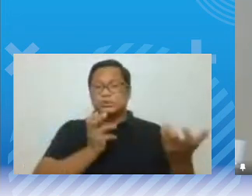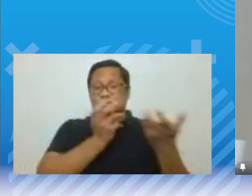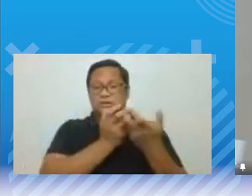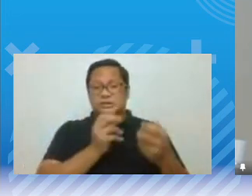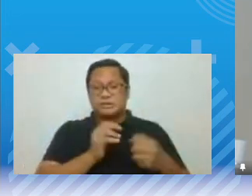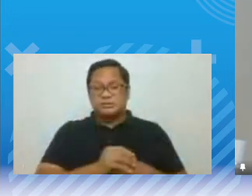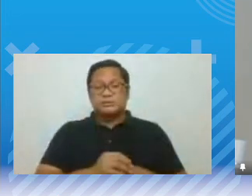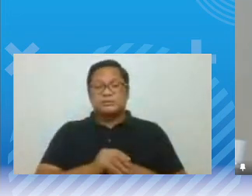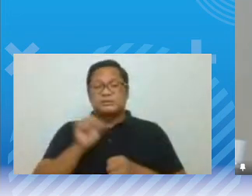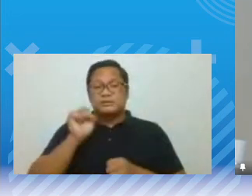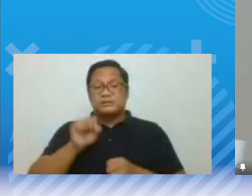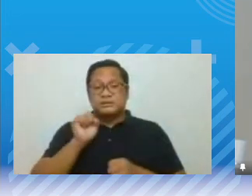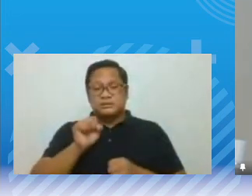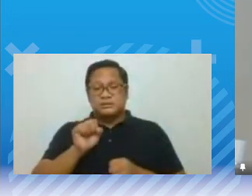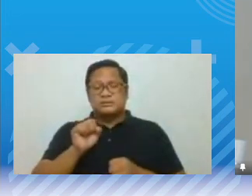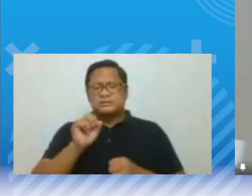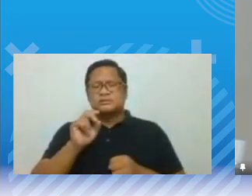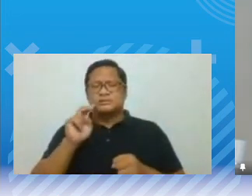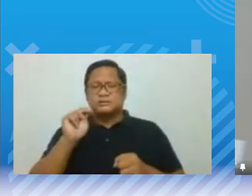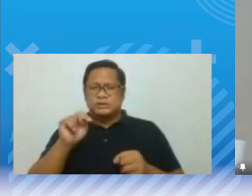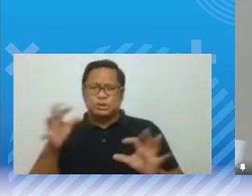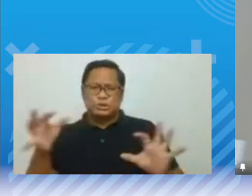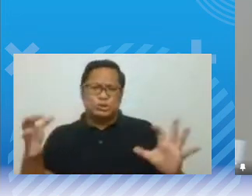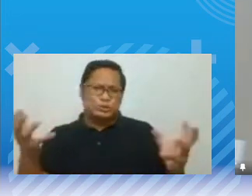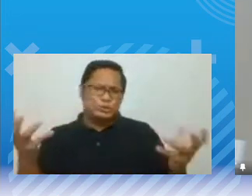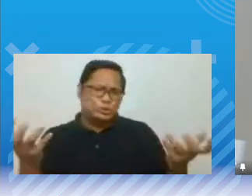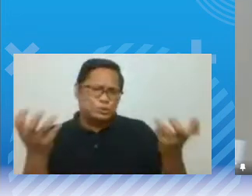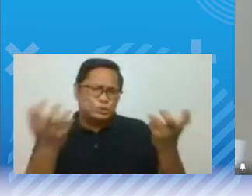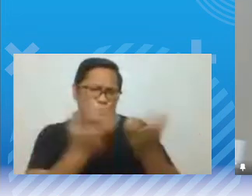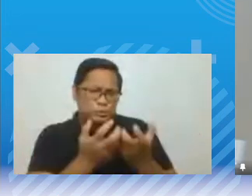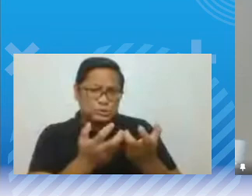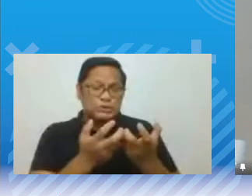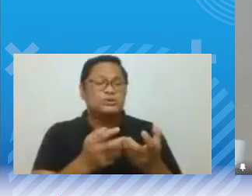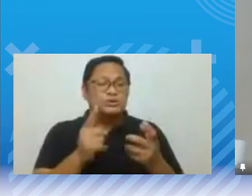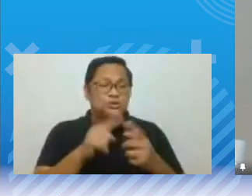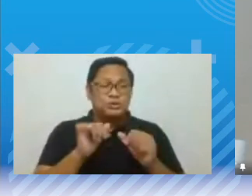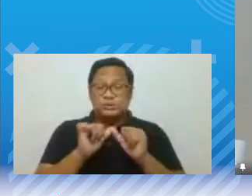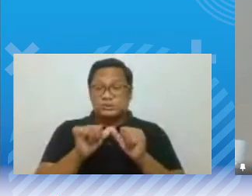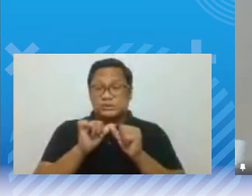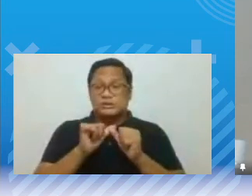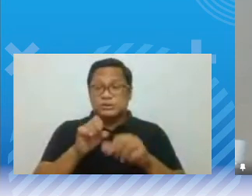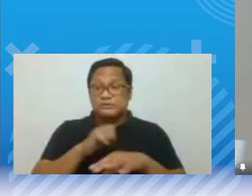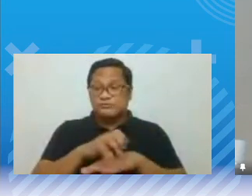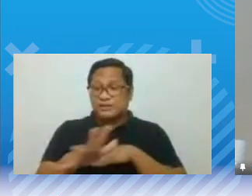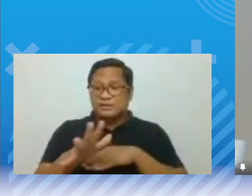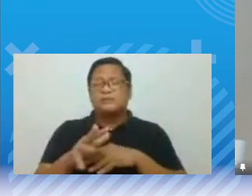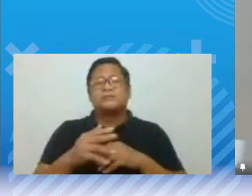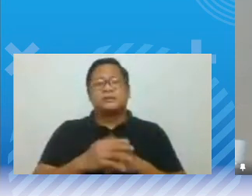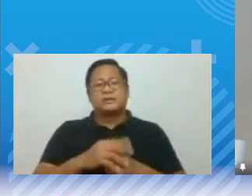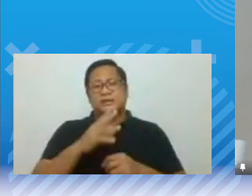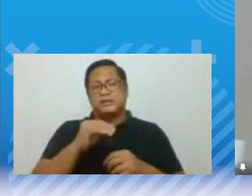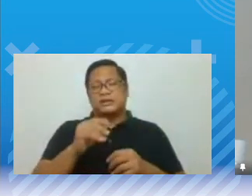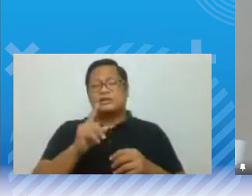po, kailangan pagtugmain natin yung dalawa na yon para manatili tayong effective and